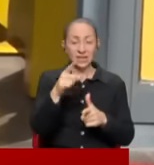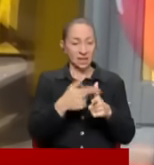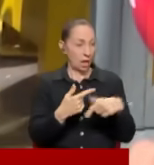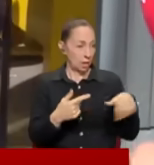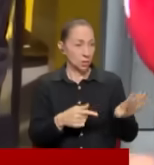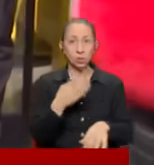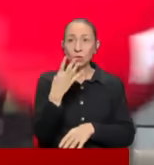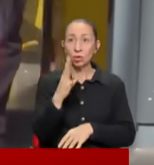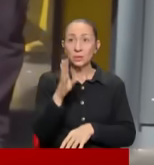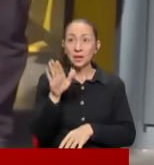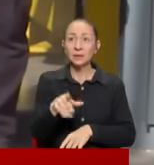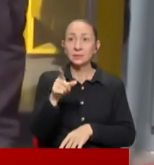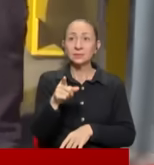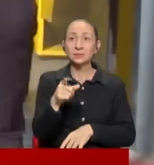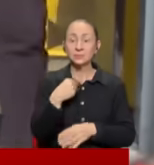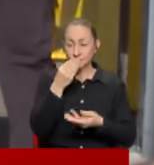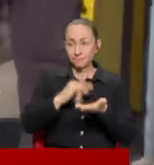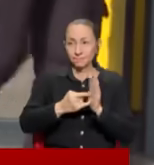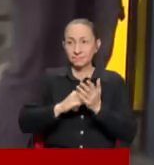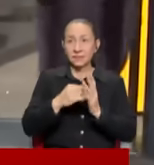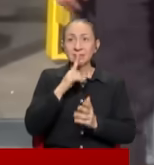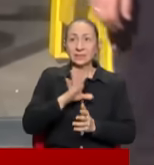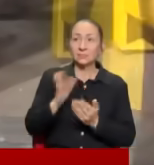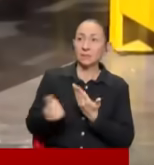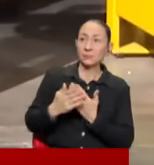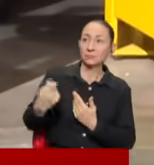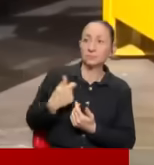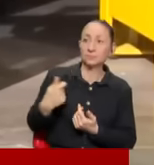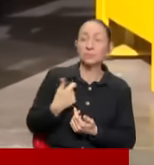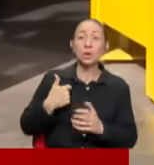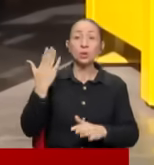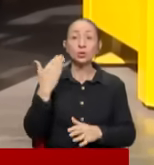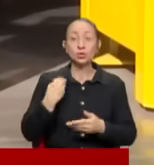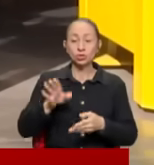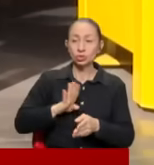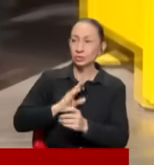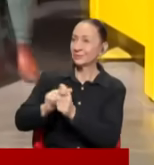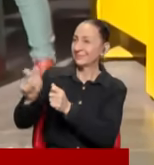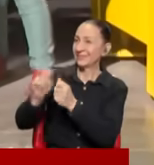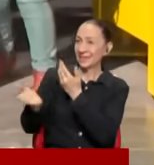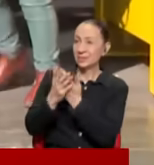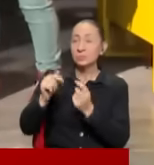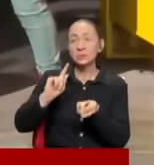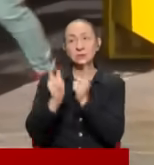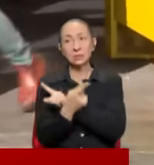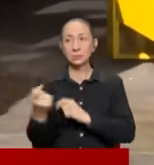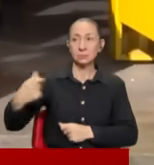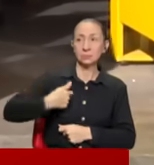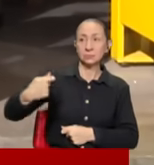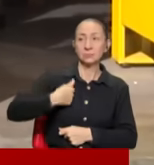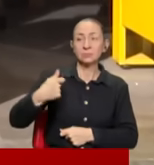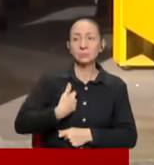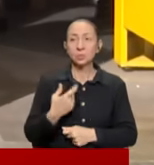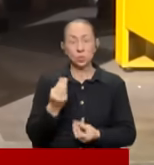kira veriyorum. 4 bin kaldı. Evet, 4 bin lirayla geçiniyorum ve kızım yardım ediyor. Biz de önceden çocuklarımıza yardım ederdik ama şimdi çocuklarımız bize yardım